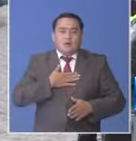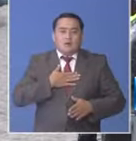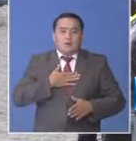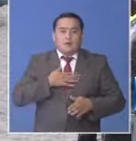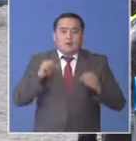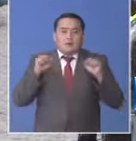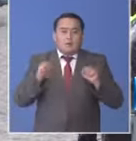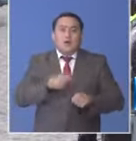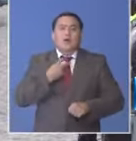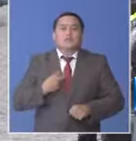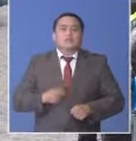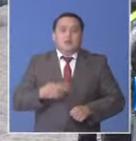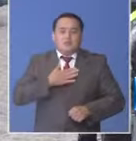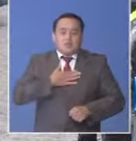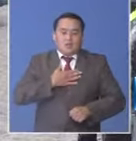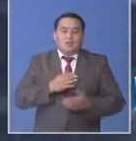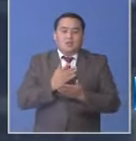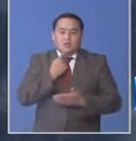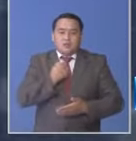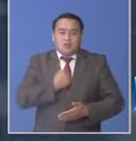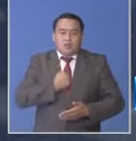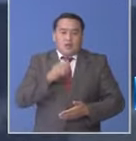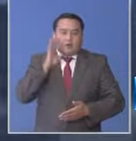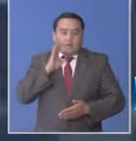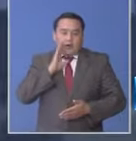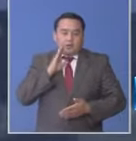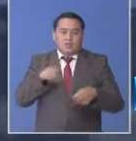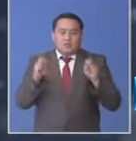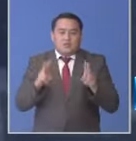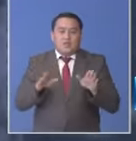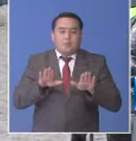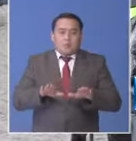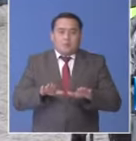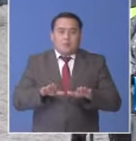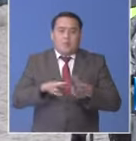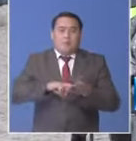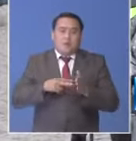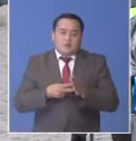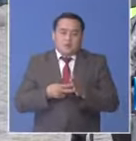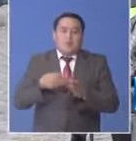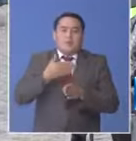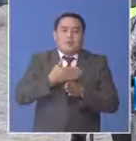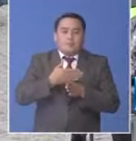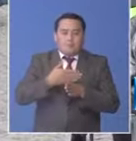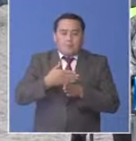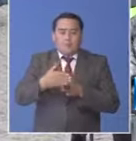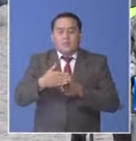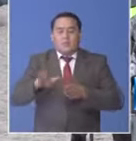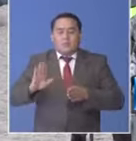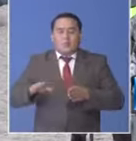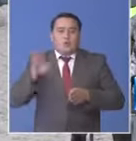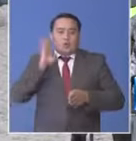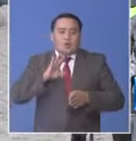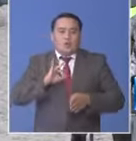права рисковать жизнью наших солдат. Мы тренируем на вододромах. В последующем мы планируем уже на реке